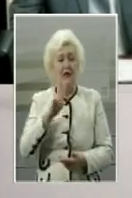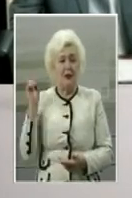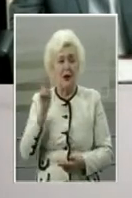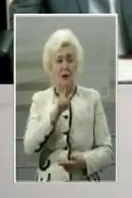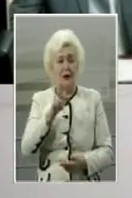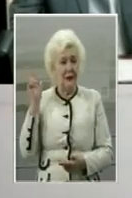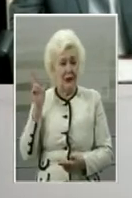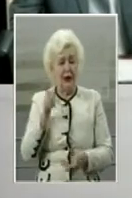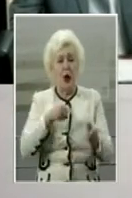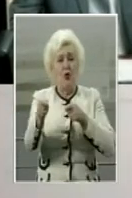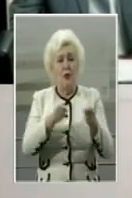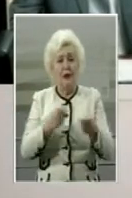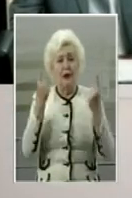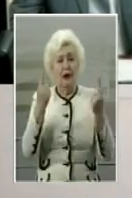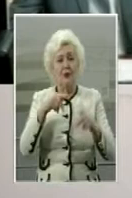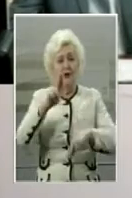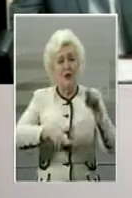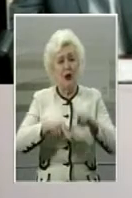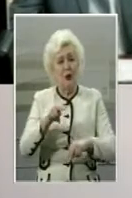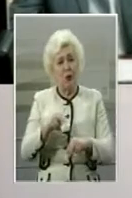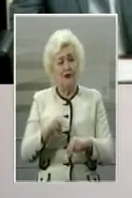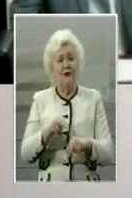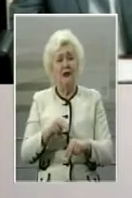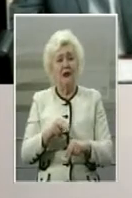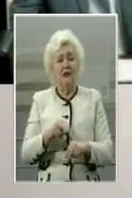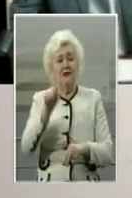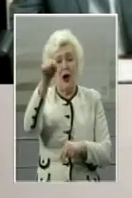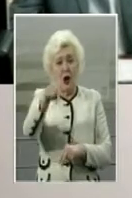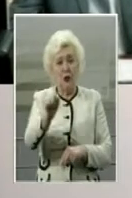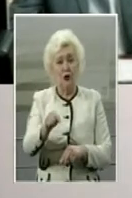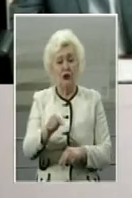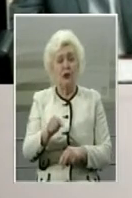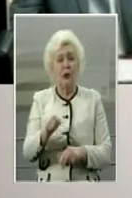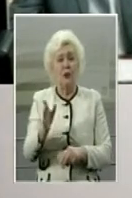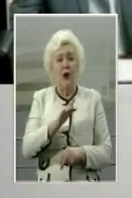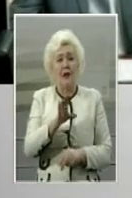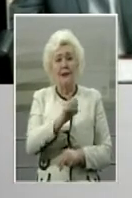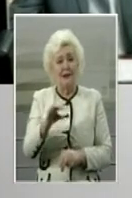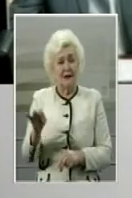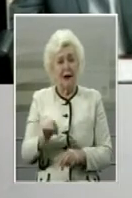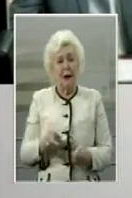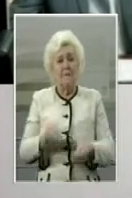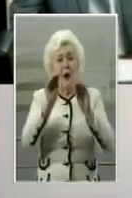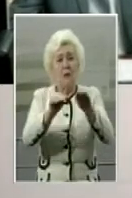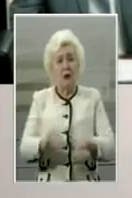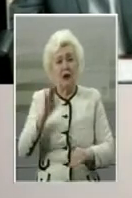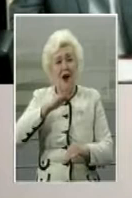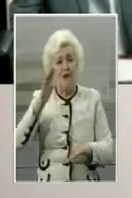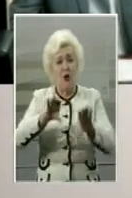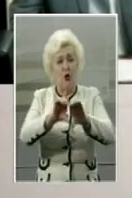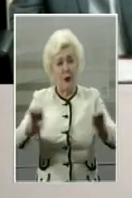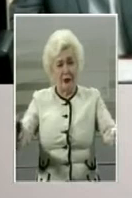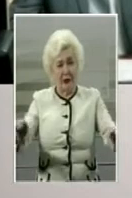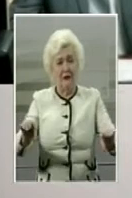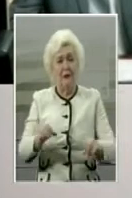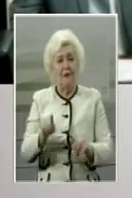2 роки чи 3 роки назад управління капітального будівництва по цьому Острівському шосе прокладувало водогін.